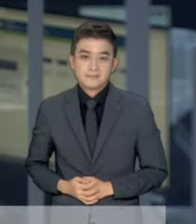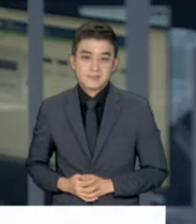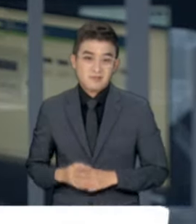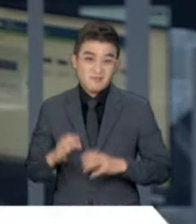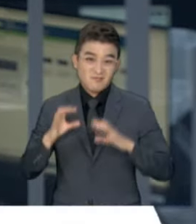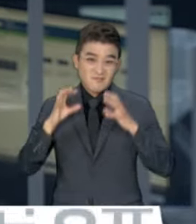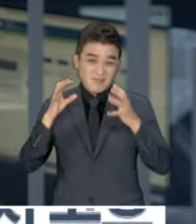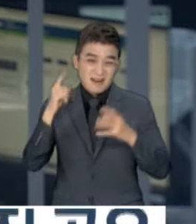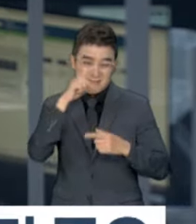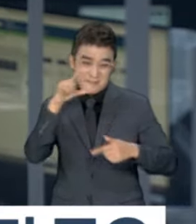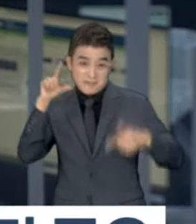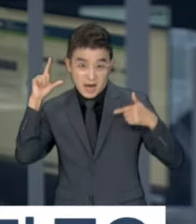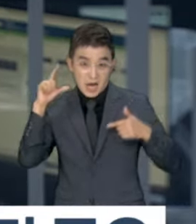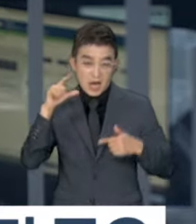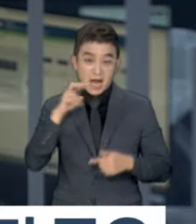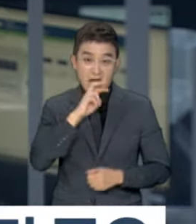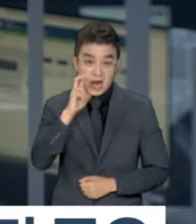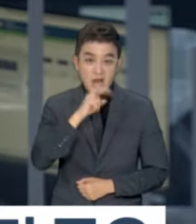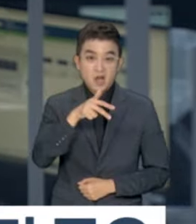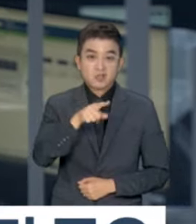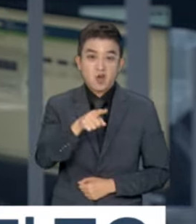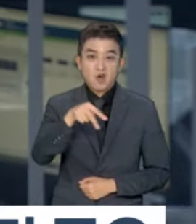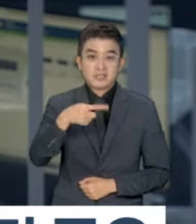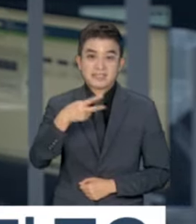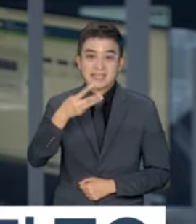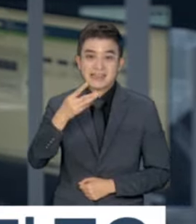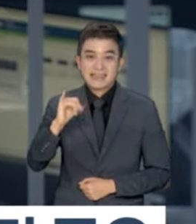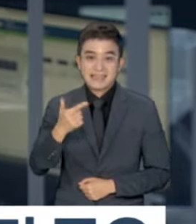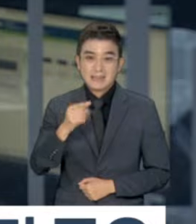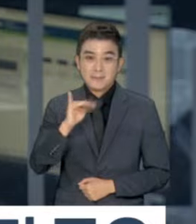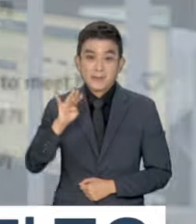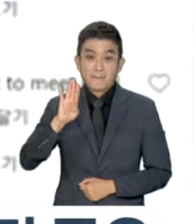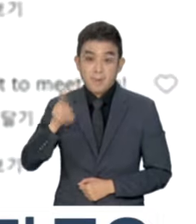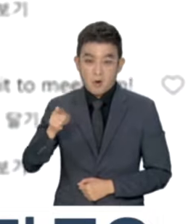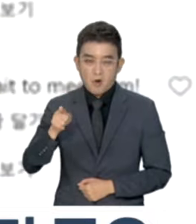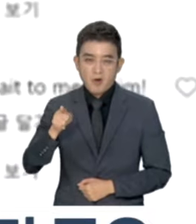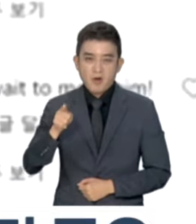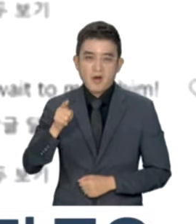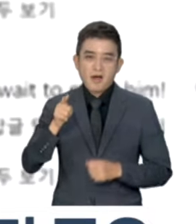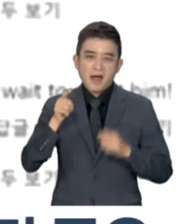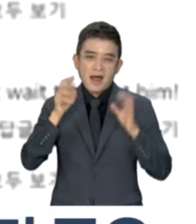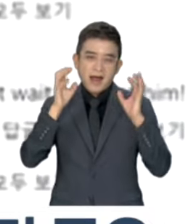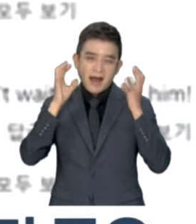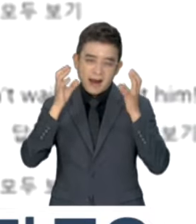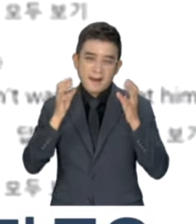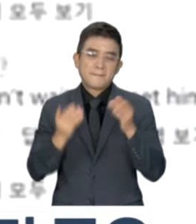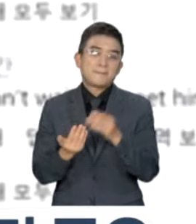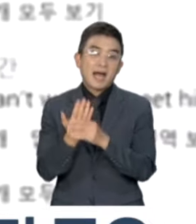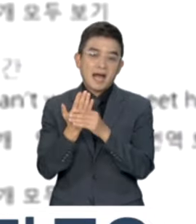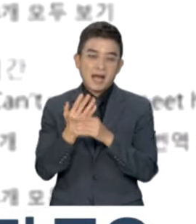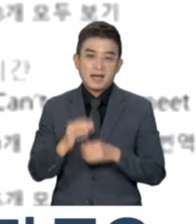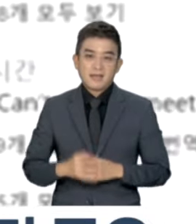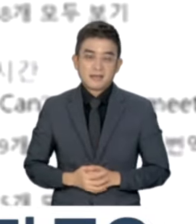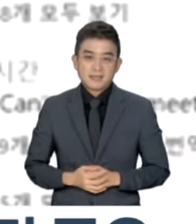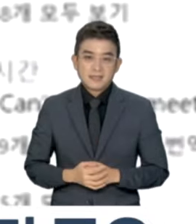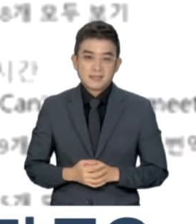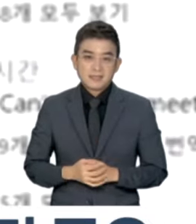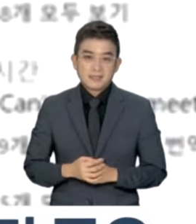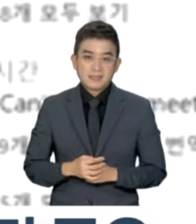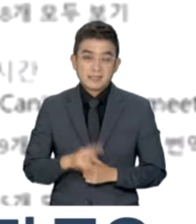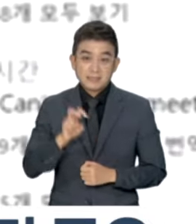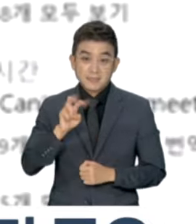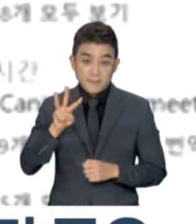팝스타 저스틴 비버가 첫 아이를 얻었다는 소식을 공개했습니다 비버는 현지 시간으로 23일 밤